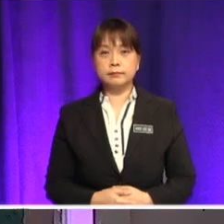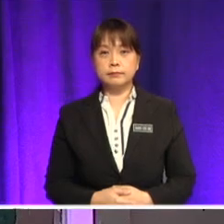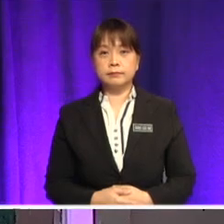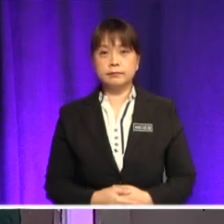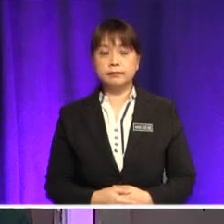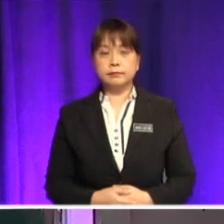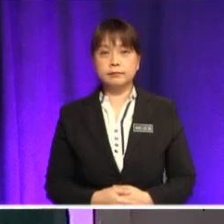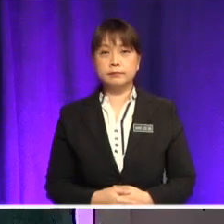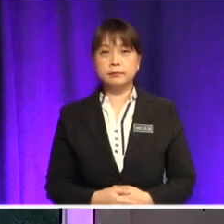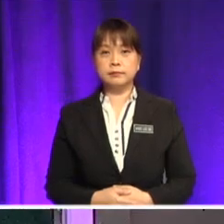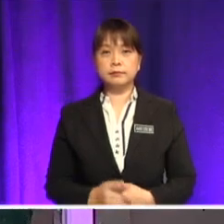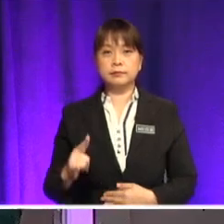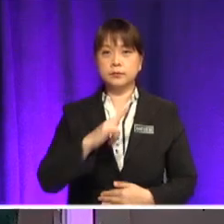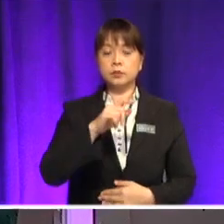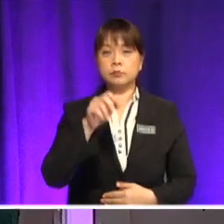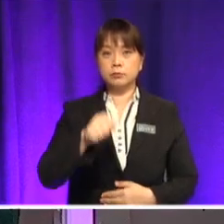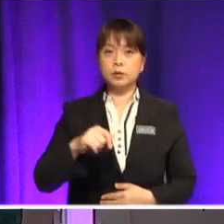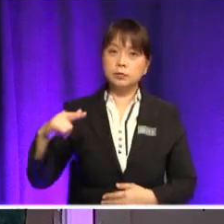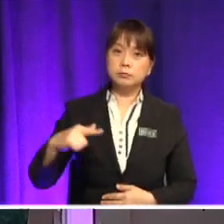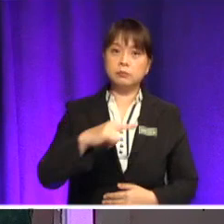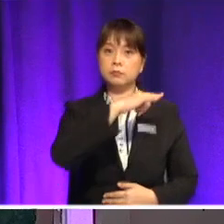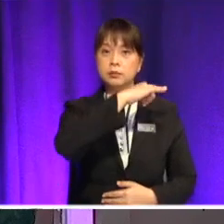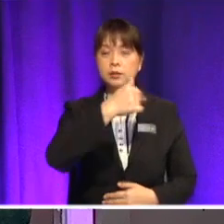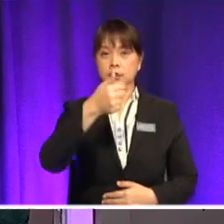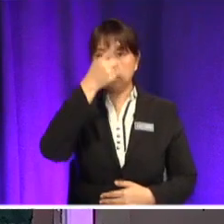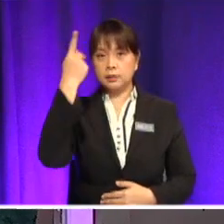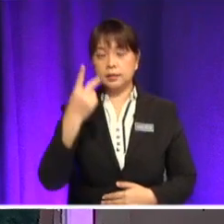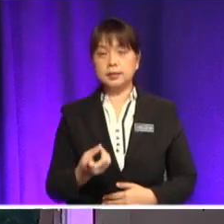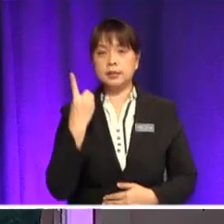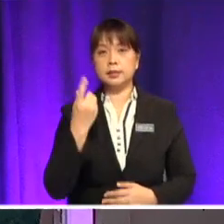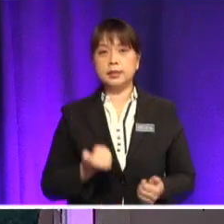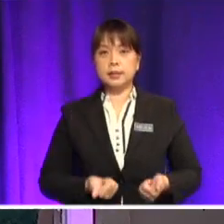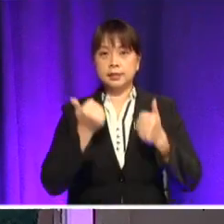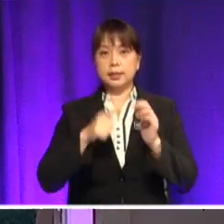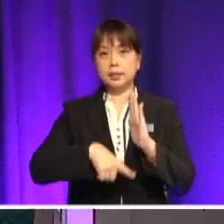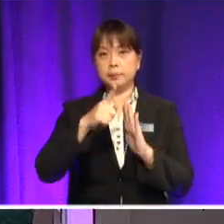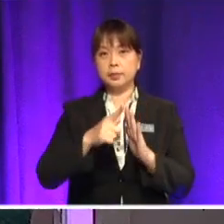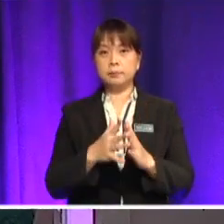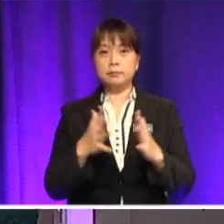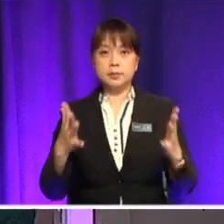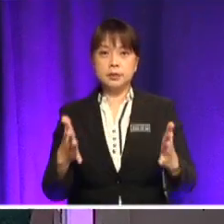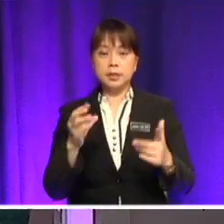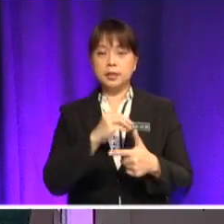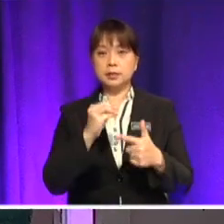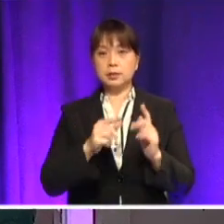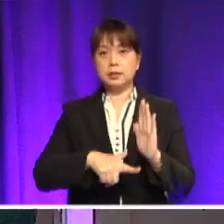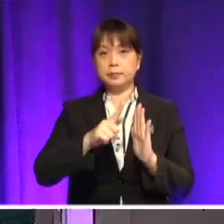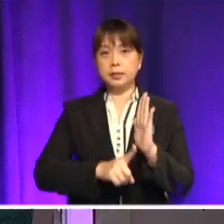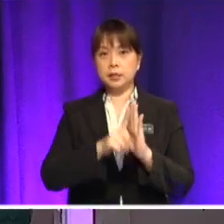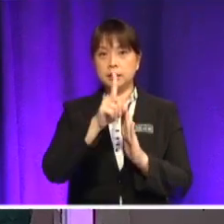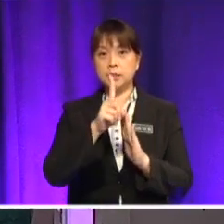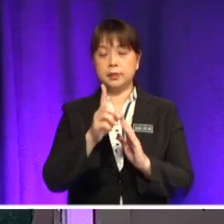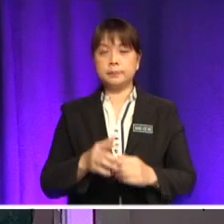terbang boleh terbang sebab daya angkat lebih besar ataupun lebih tinggi dibandingkan daya